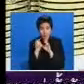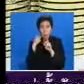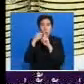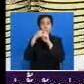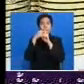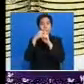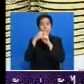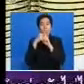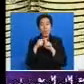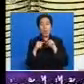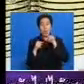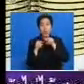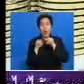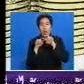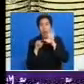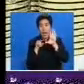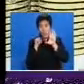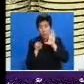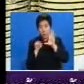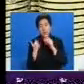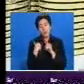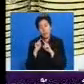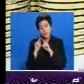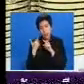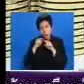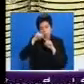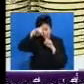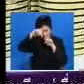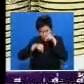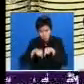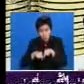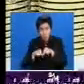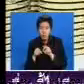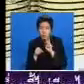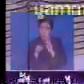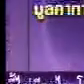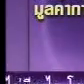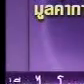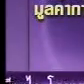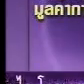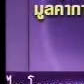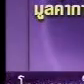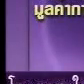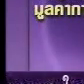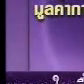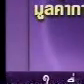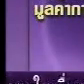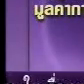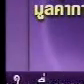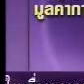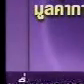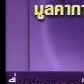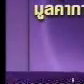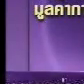ก็บวกขึ้นมาได้นะครับถึง 5จุดด้วยกันลดช่วงบวกในช่วงท้ายนะครับลงมาปิดบวกเพียงแค่ 2จุดกว่าๆนะครับอยู่อยู่ที่ 68.2นะฮะ